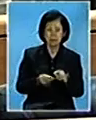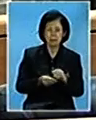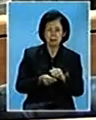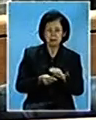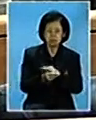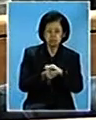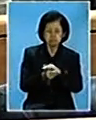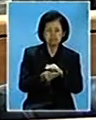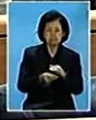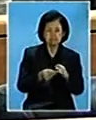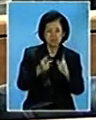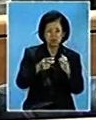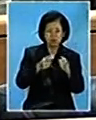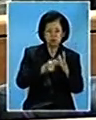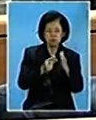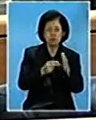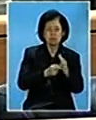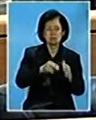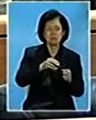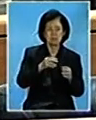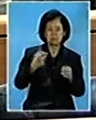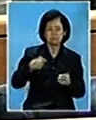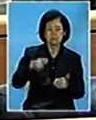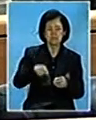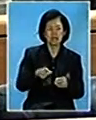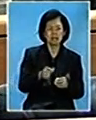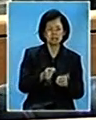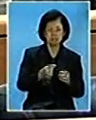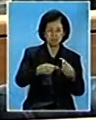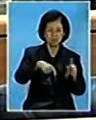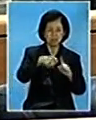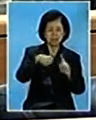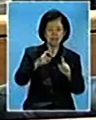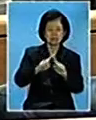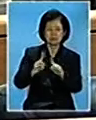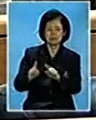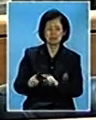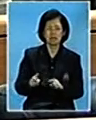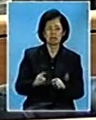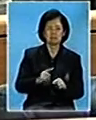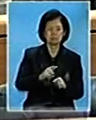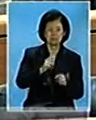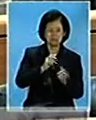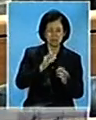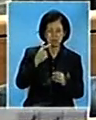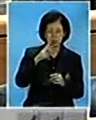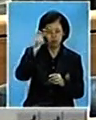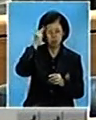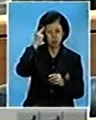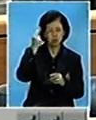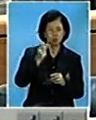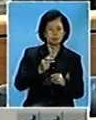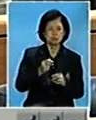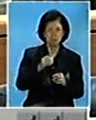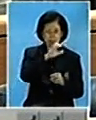เพราะมาจากที่ต่างกันและแต่ละท่านเนี่ยคุณสมบัติของท่านเนี่ยคุณอาวุธของท่านเนี่ยผมเชื่อว่าห